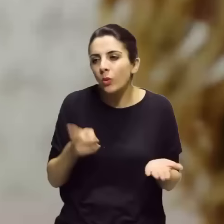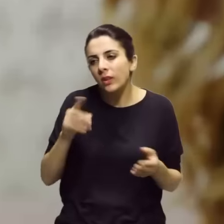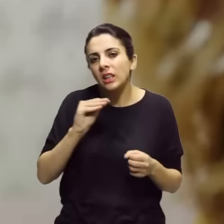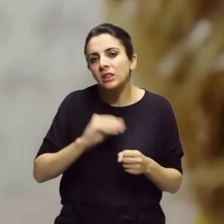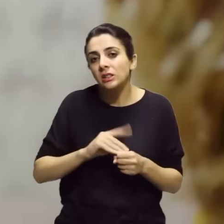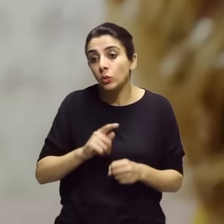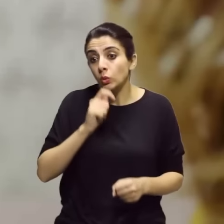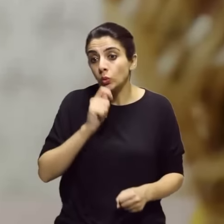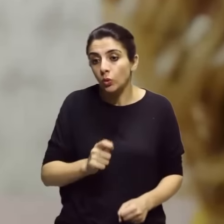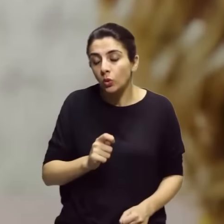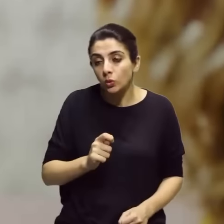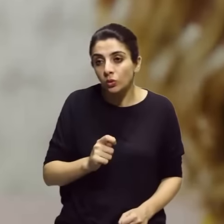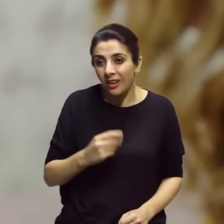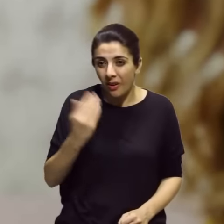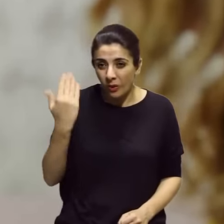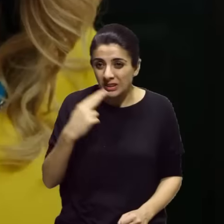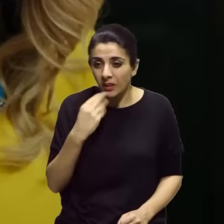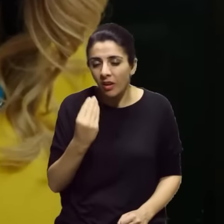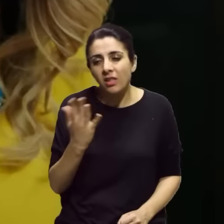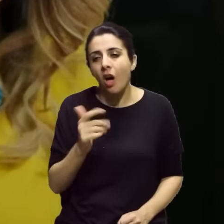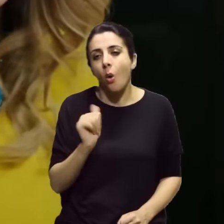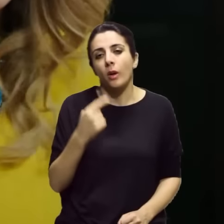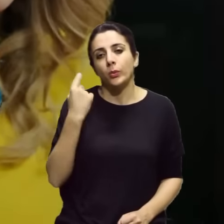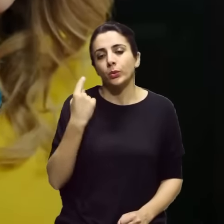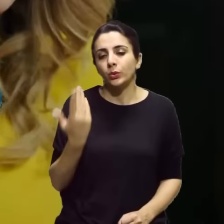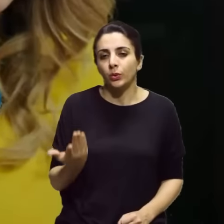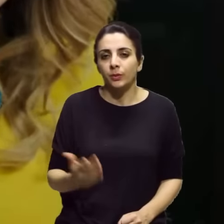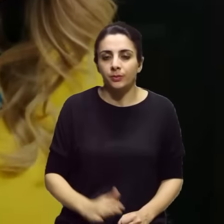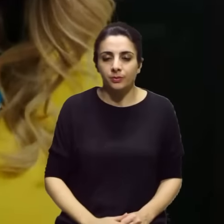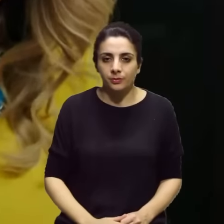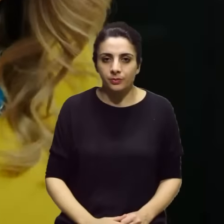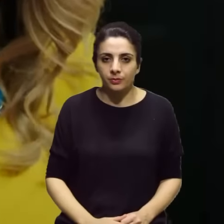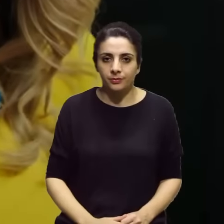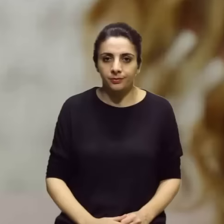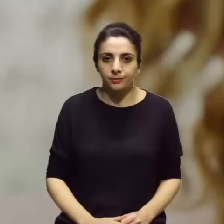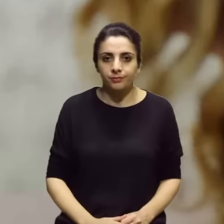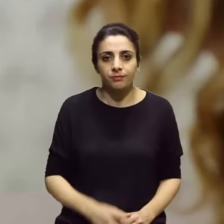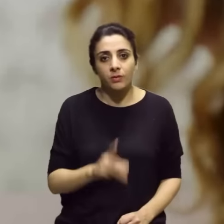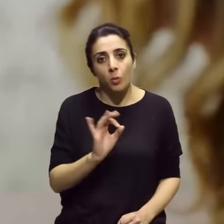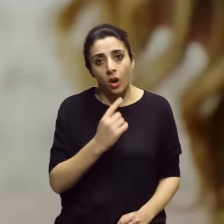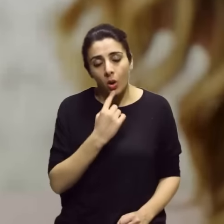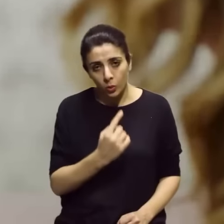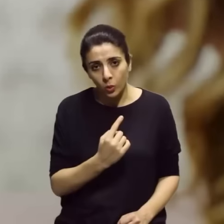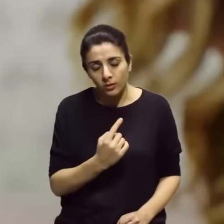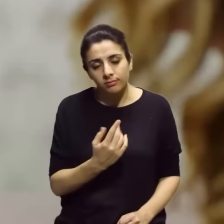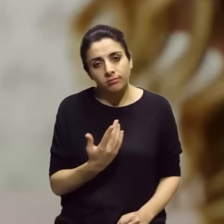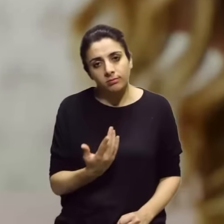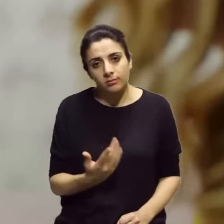için verdiği söz daha önemli. Zeyno ne diyeceğini bilemedi, üzülüyor. Yani sen öyle diyorsan.